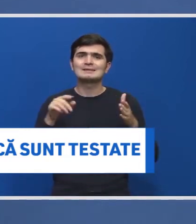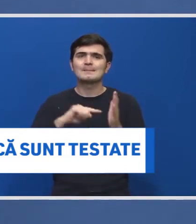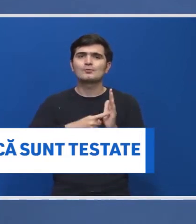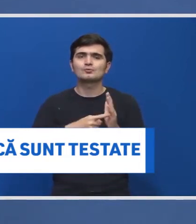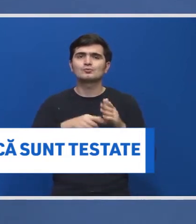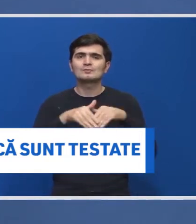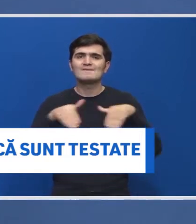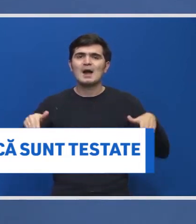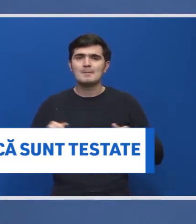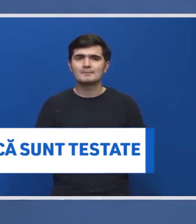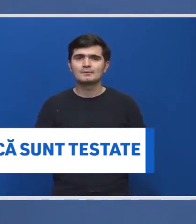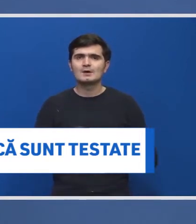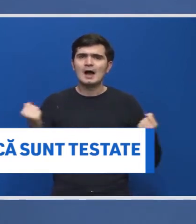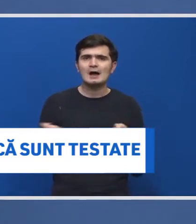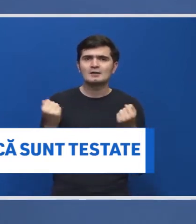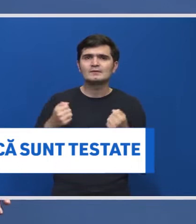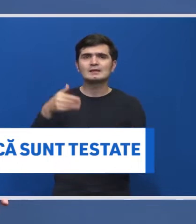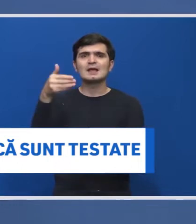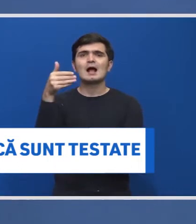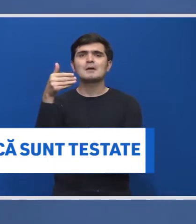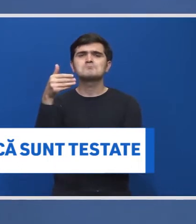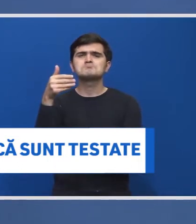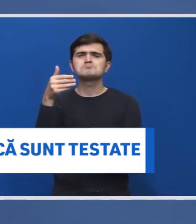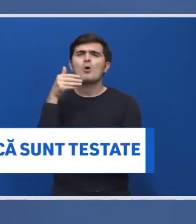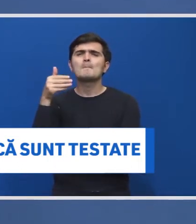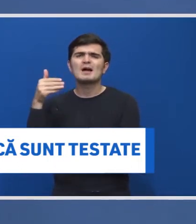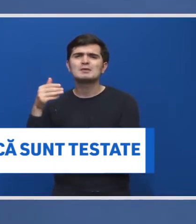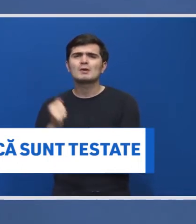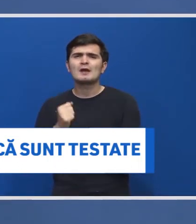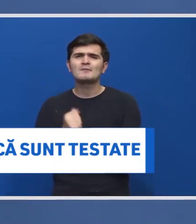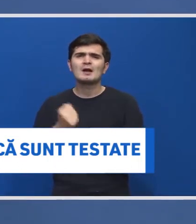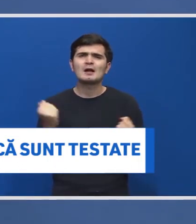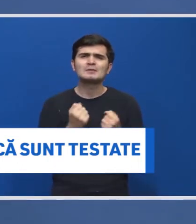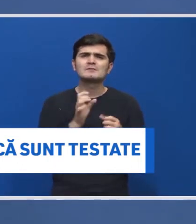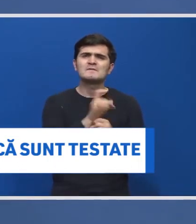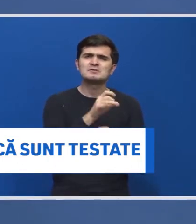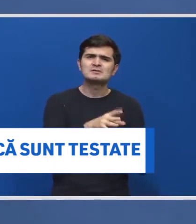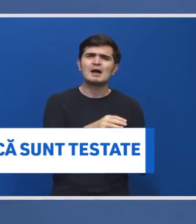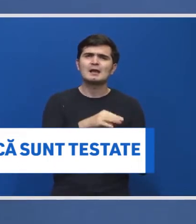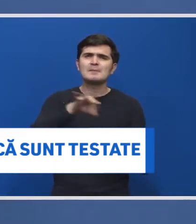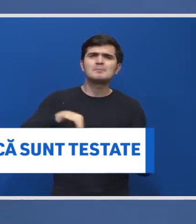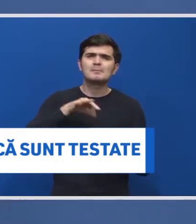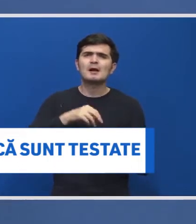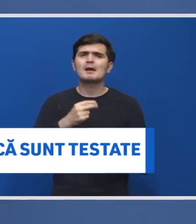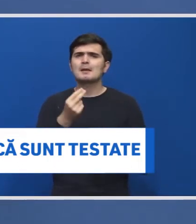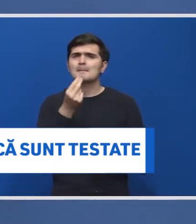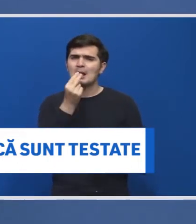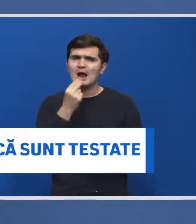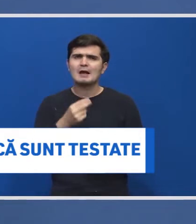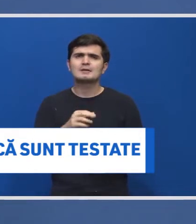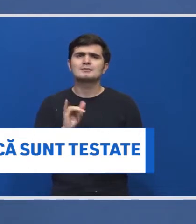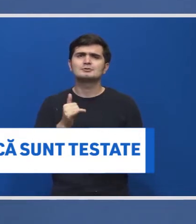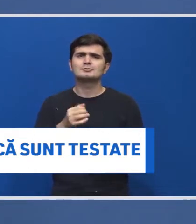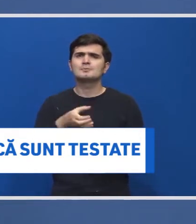Activitatea cu publicul a operatorilor economici care desfășoară activități de preparare, comercializare și consum al produselor alimentare și